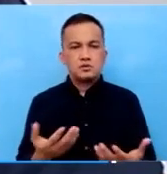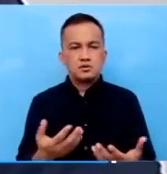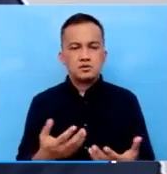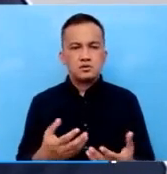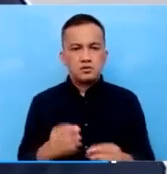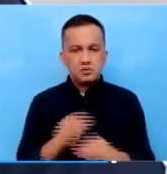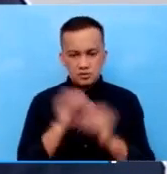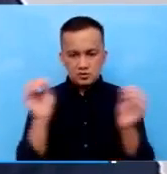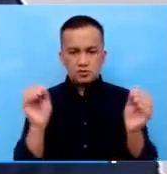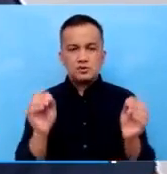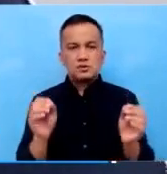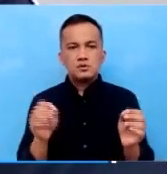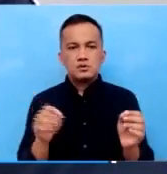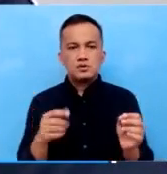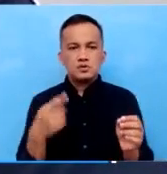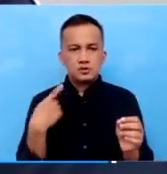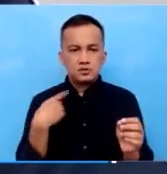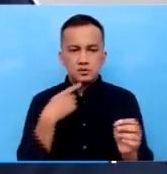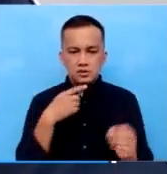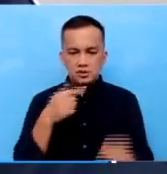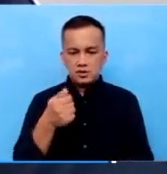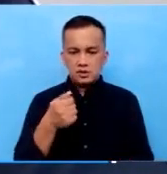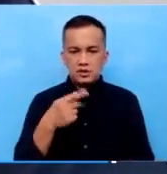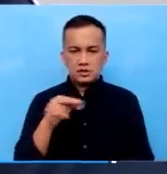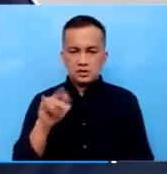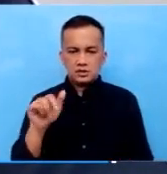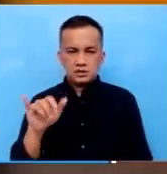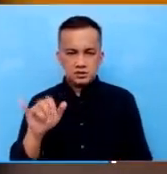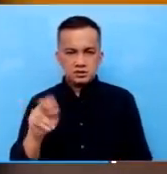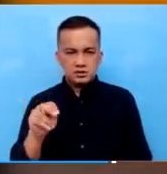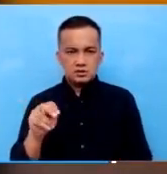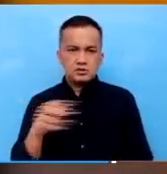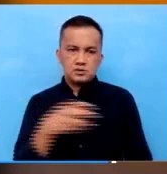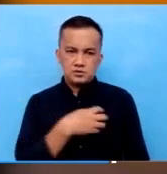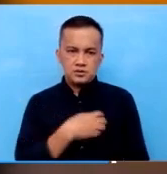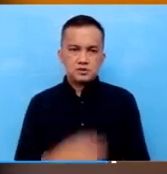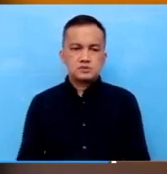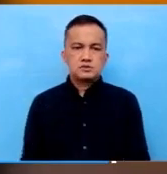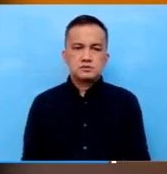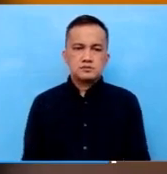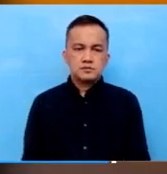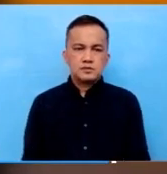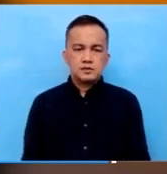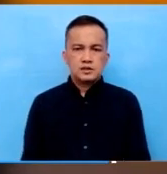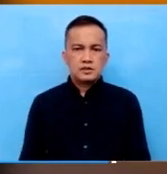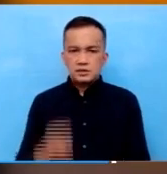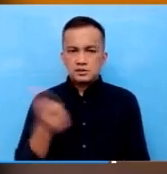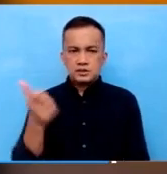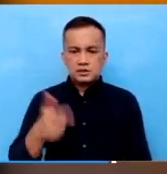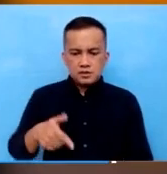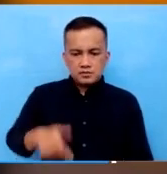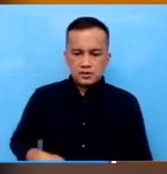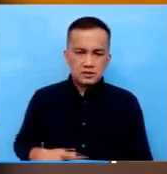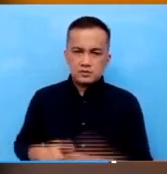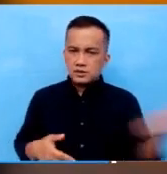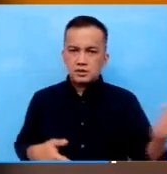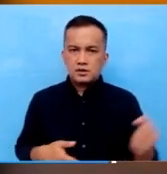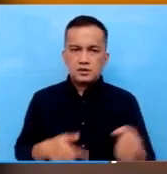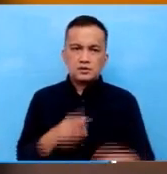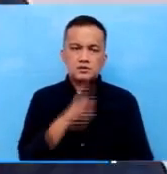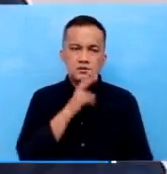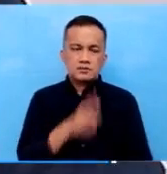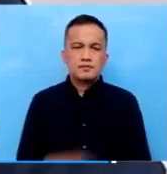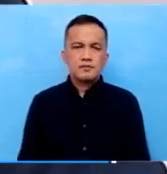po na merong aggression sa part po ng ating pulis. Tinanggalan na ng service firearms ang suspect. Right